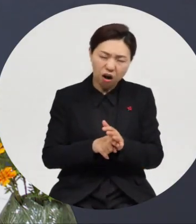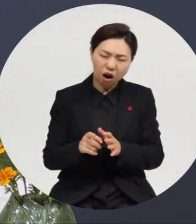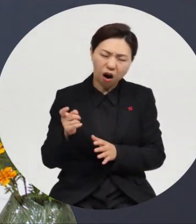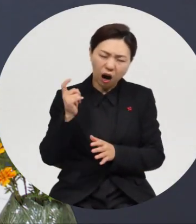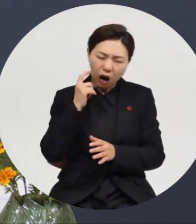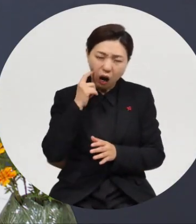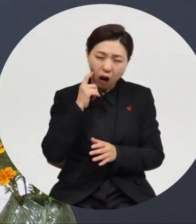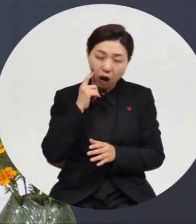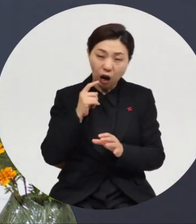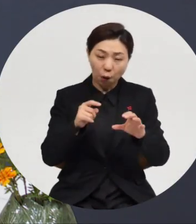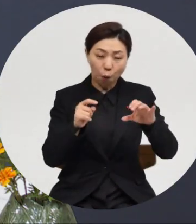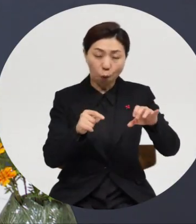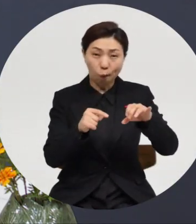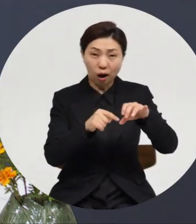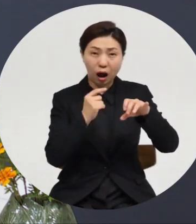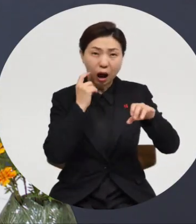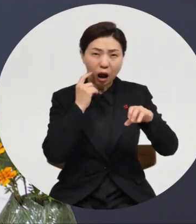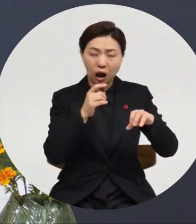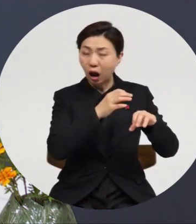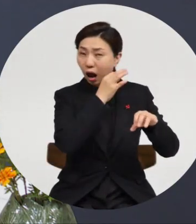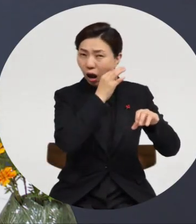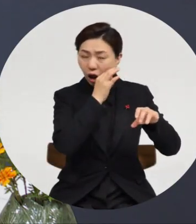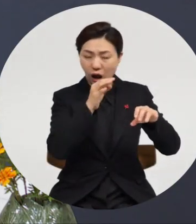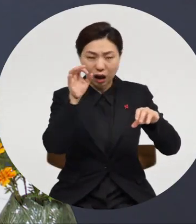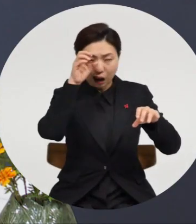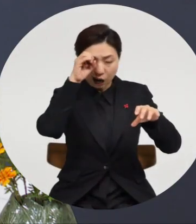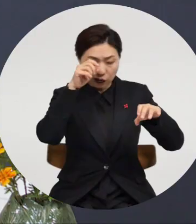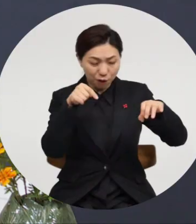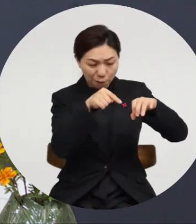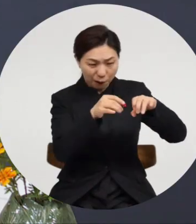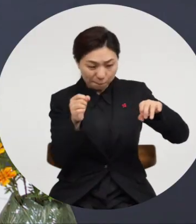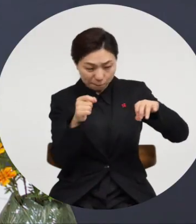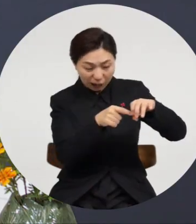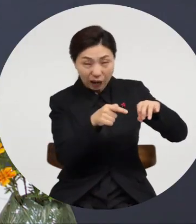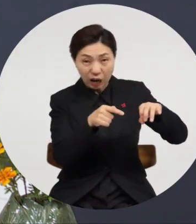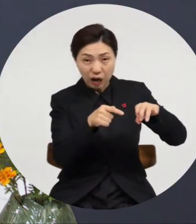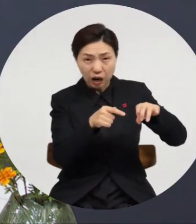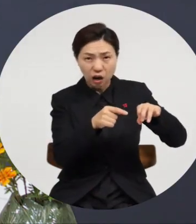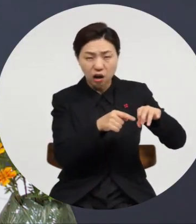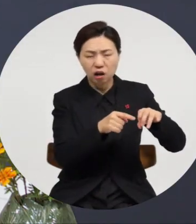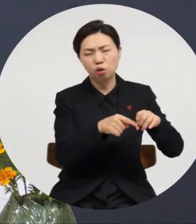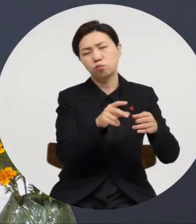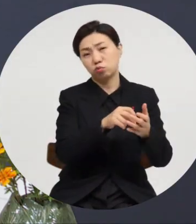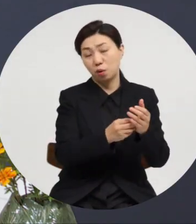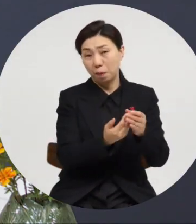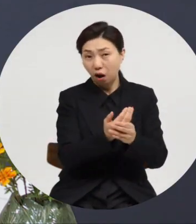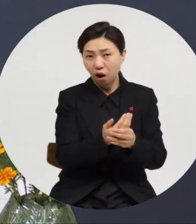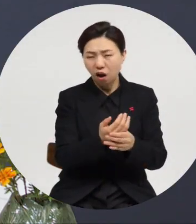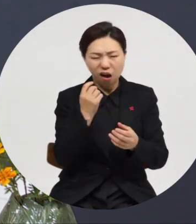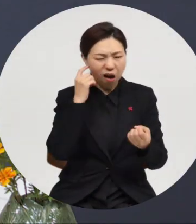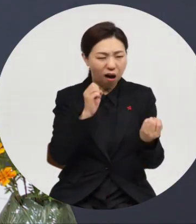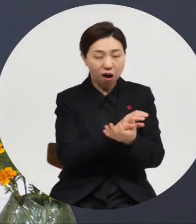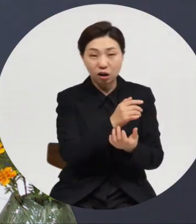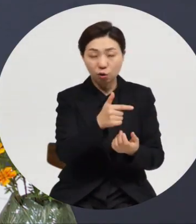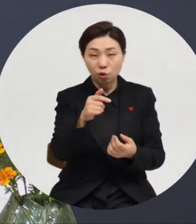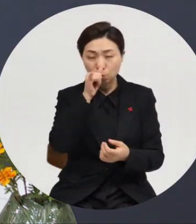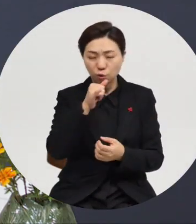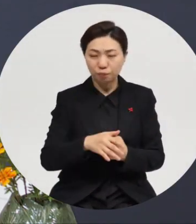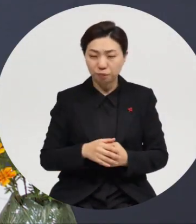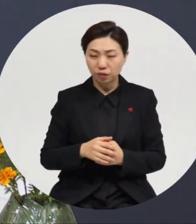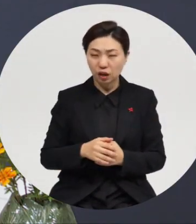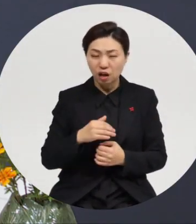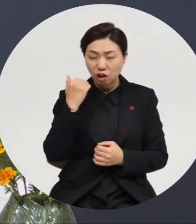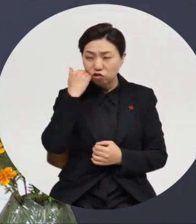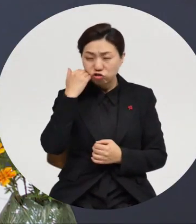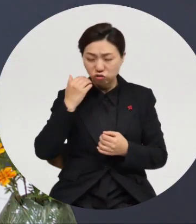애를 쓰고 인공수정을 하고 난리를 피우고 애를 안 낳겠다 하고 결론을 내면 애가 생겨가지고 질문즉설할